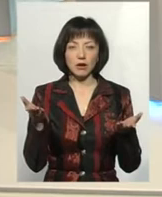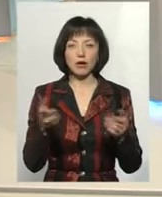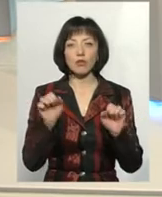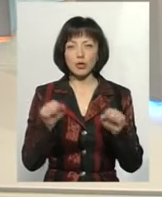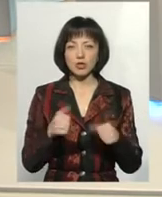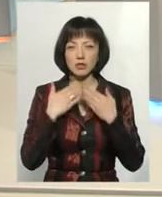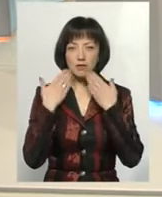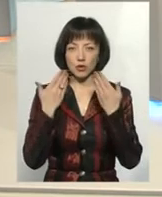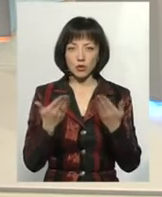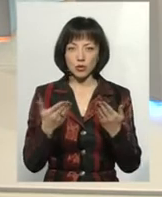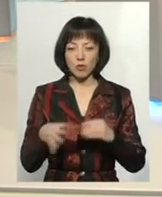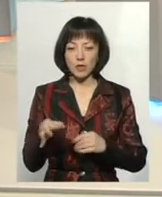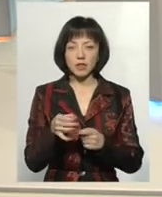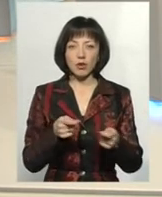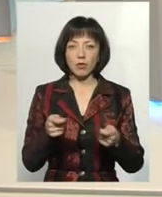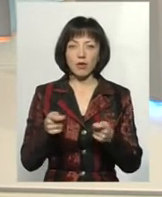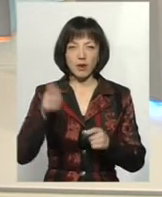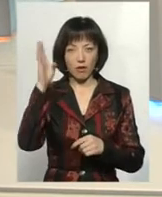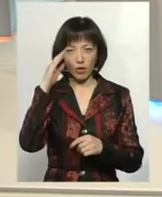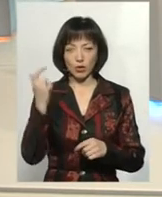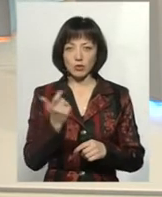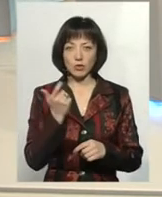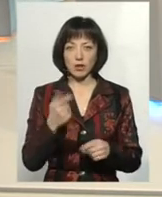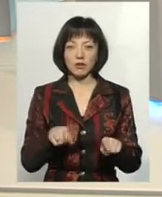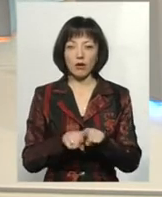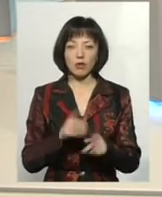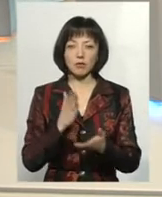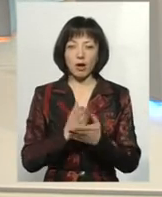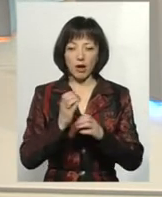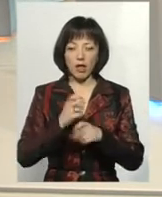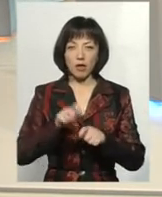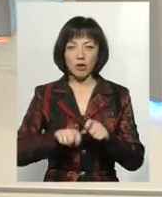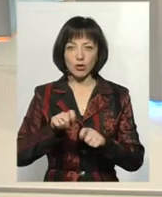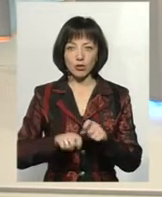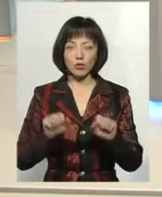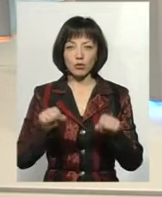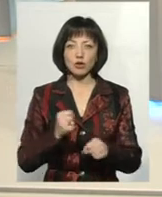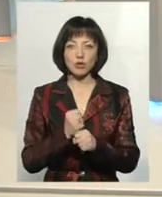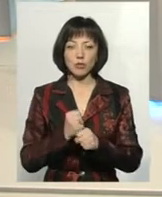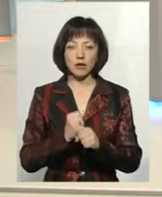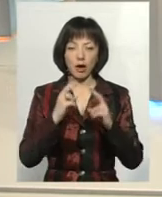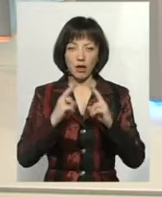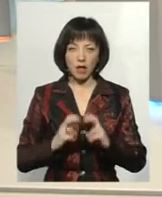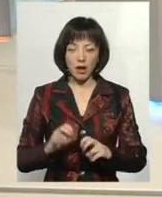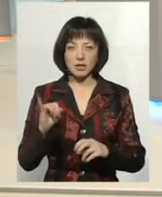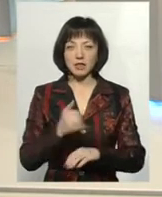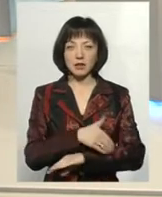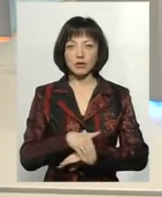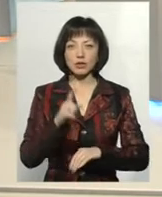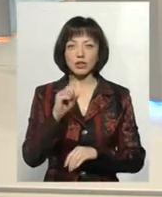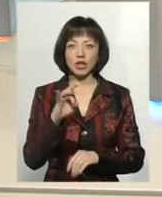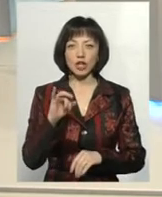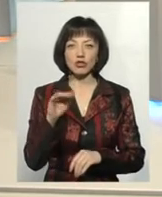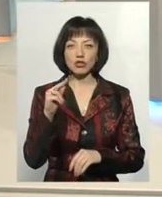Можна звернутися і в обласне управління водного господарства. Воно також має лабораторію, яка може зробити аналіз. І є на Зарічанській